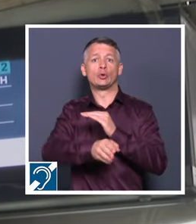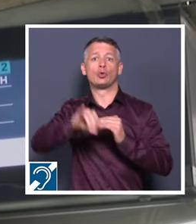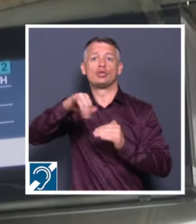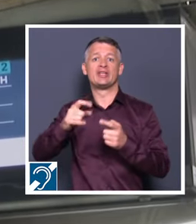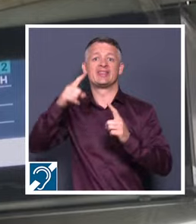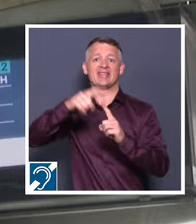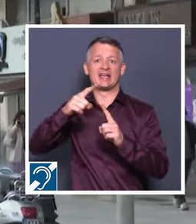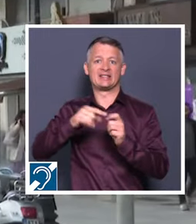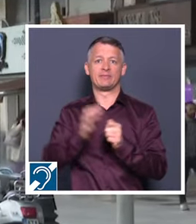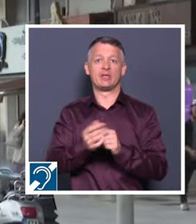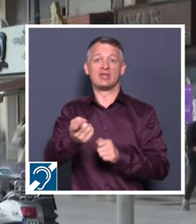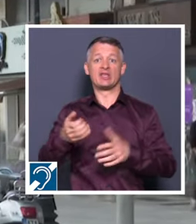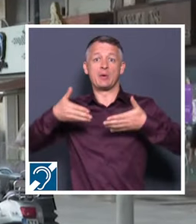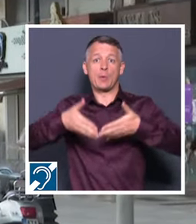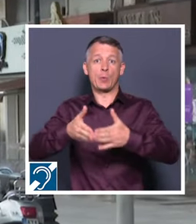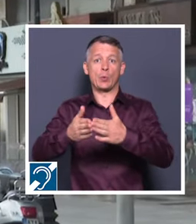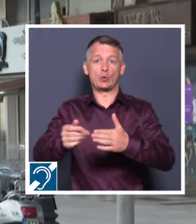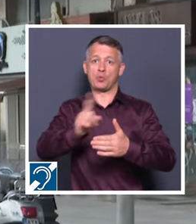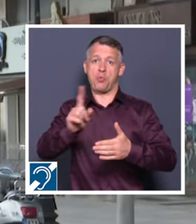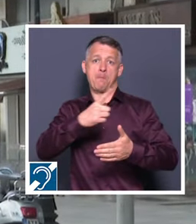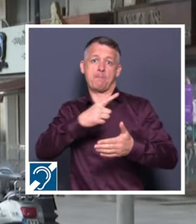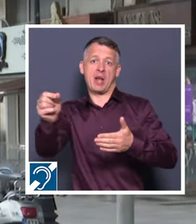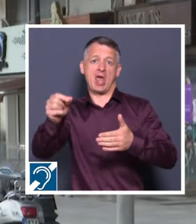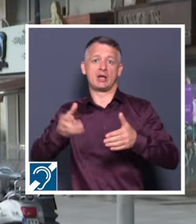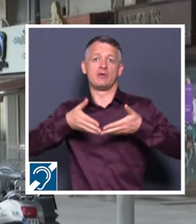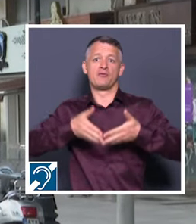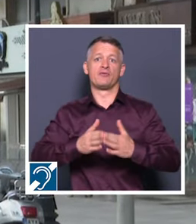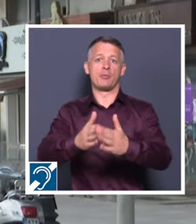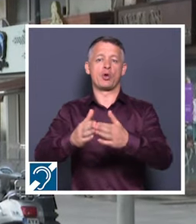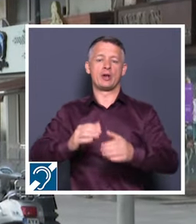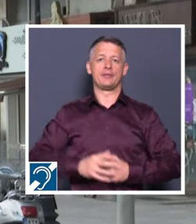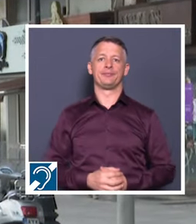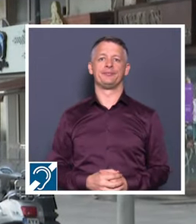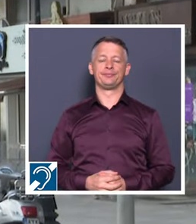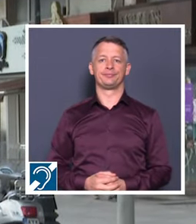taxiurile, iar din porturi nu vor ieși feriboturile.